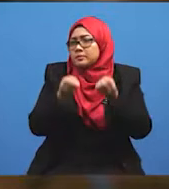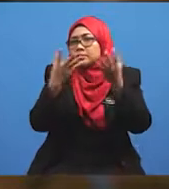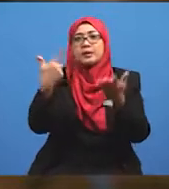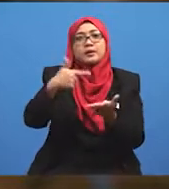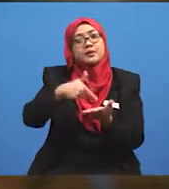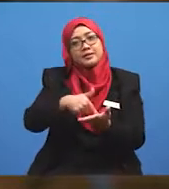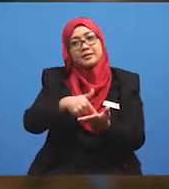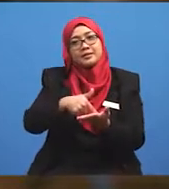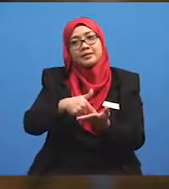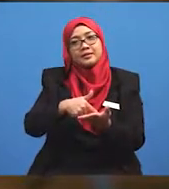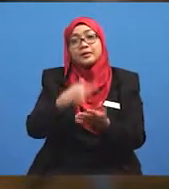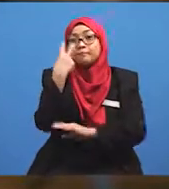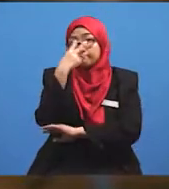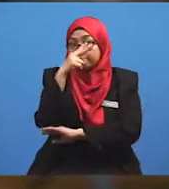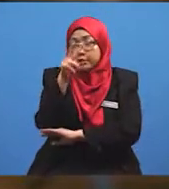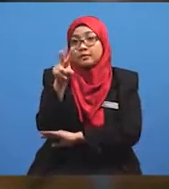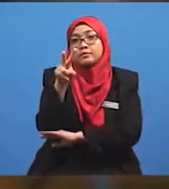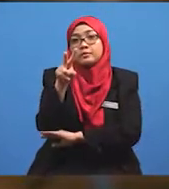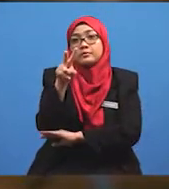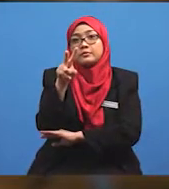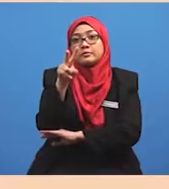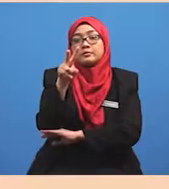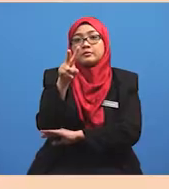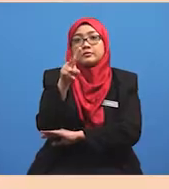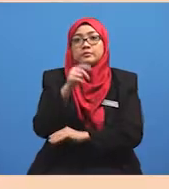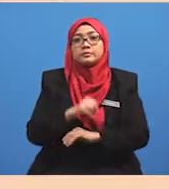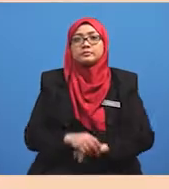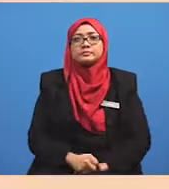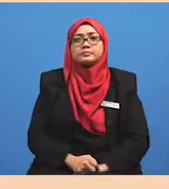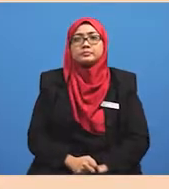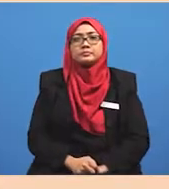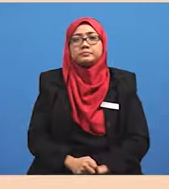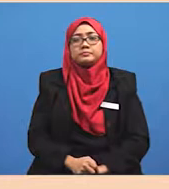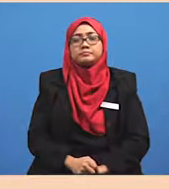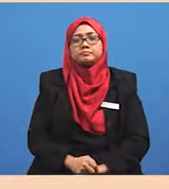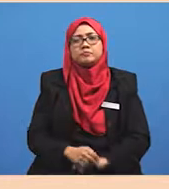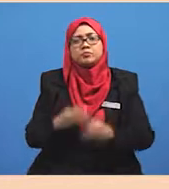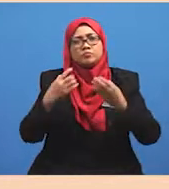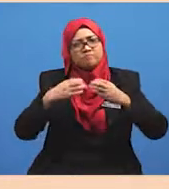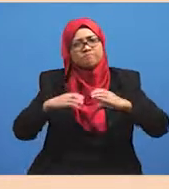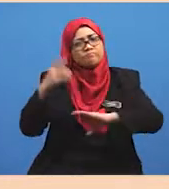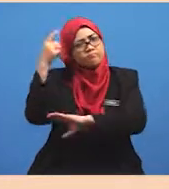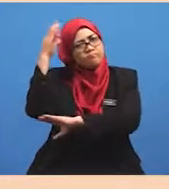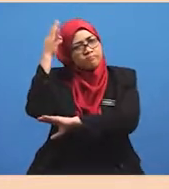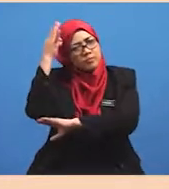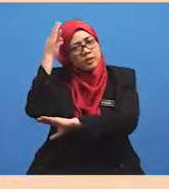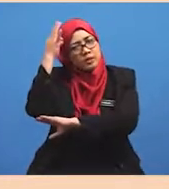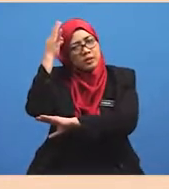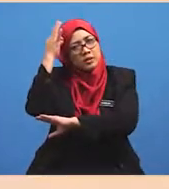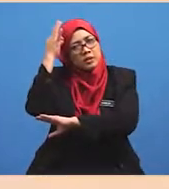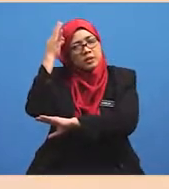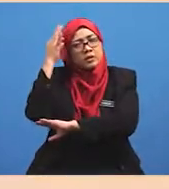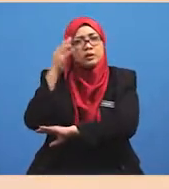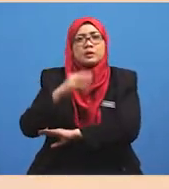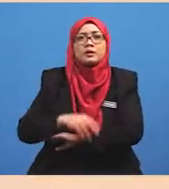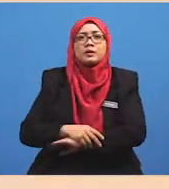single thing u situasi ini bye kamu memenangi